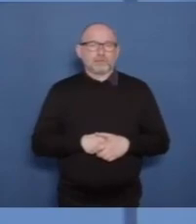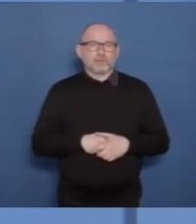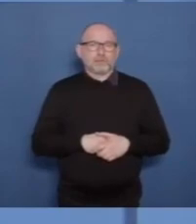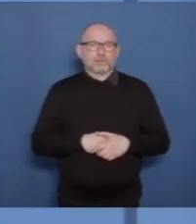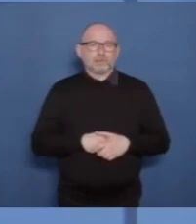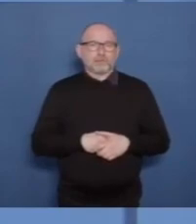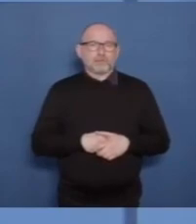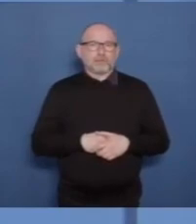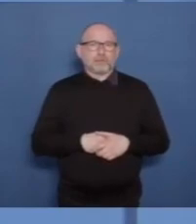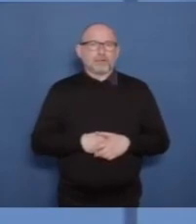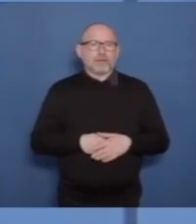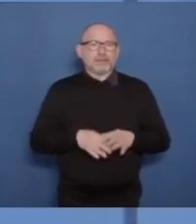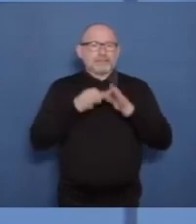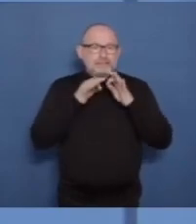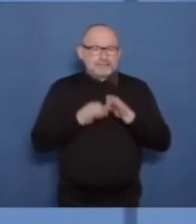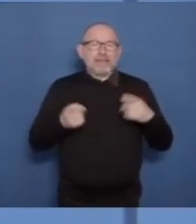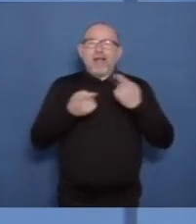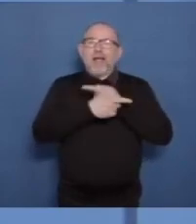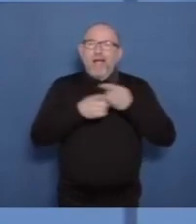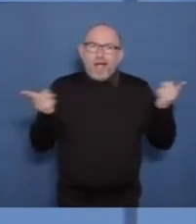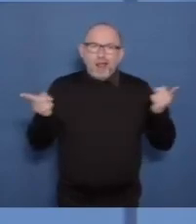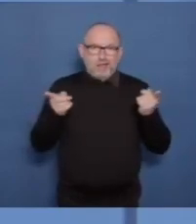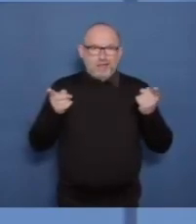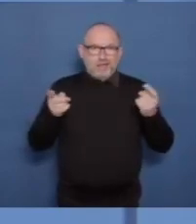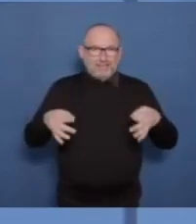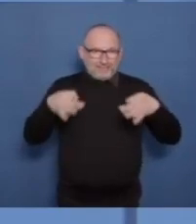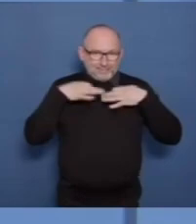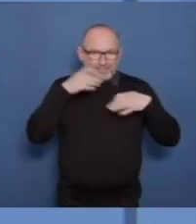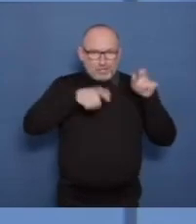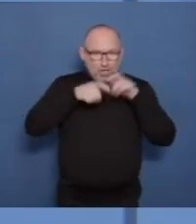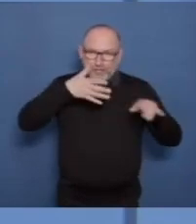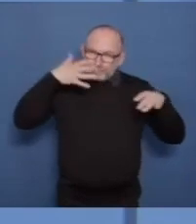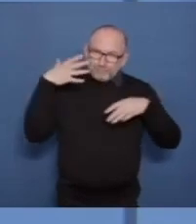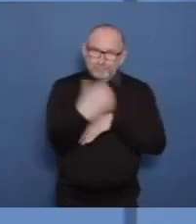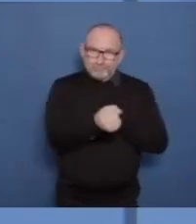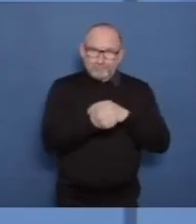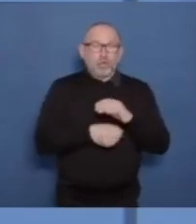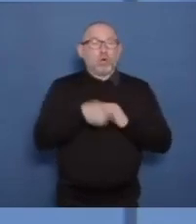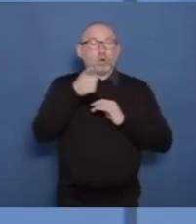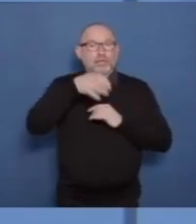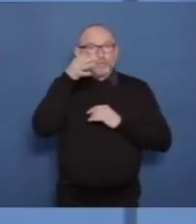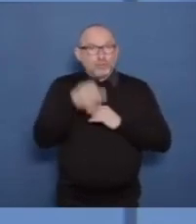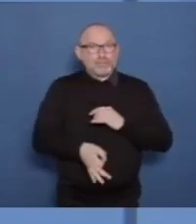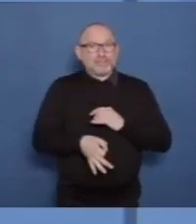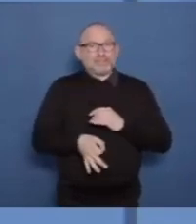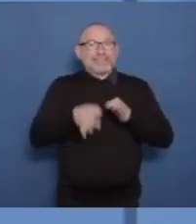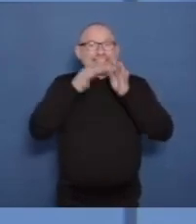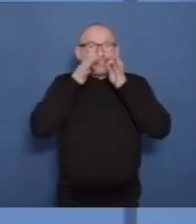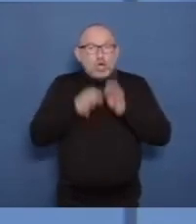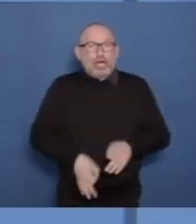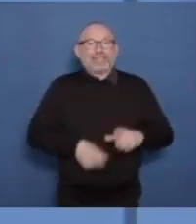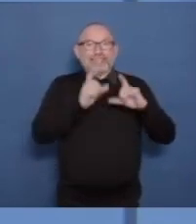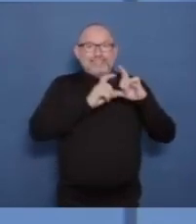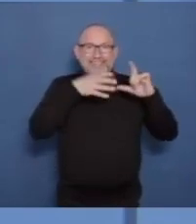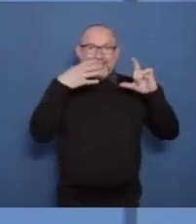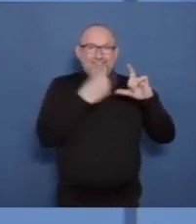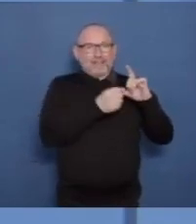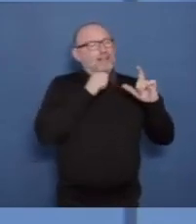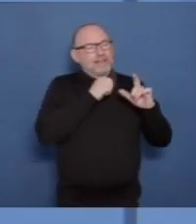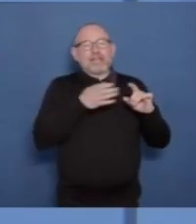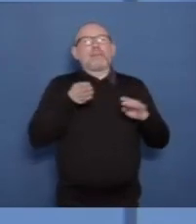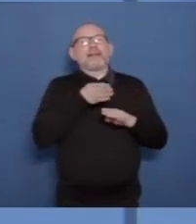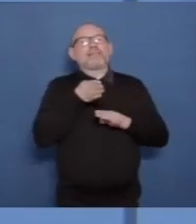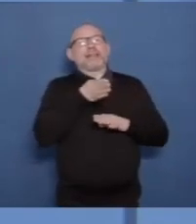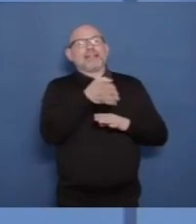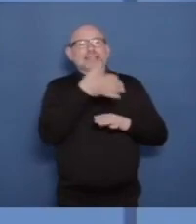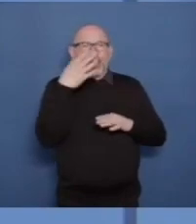Sie werden nie alle Infizierten erfassen. Sie werden nie eine 100-prozentig korrekte Inzidenz erfassen. Es geht um Tendenzen, die Sie